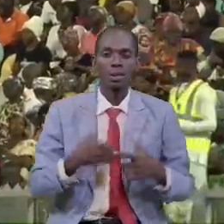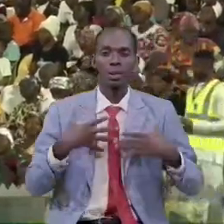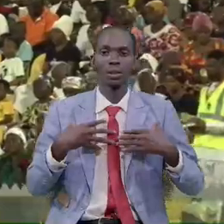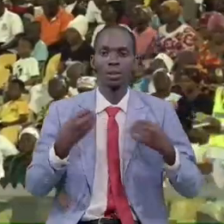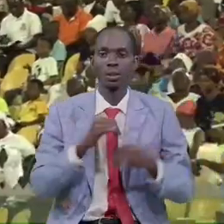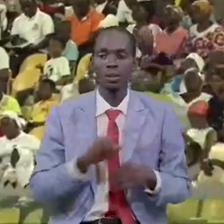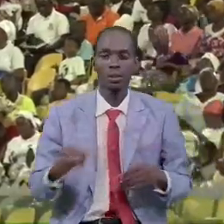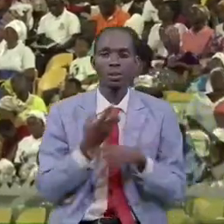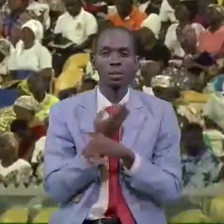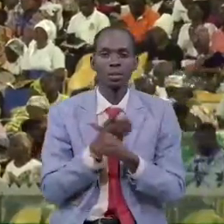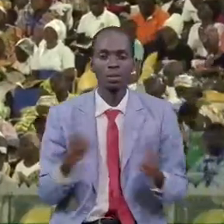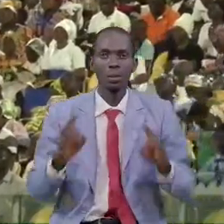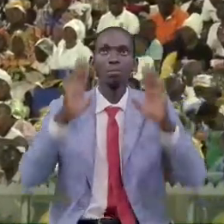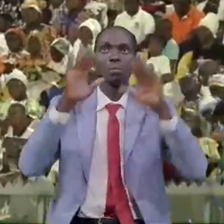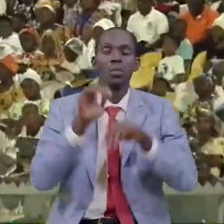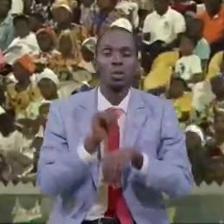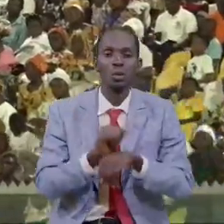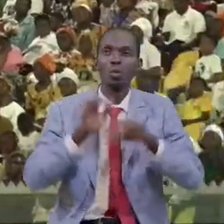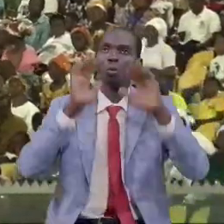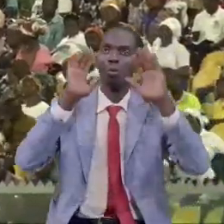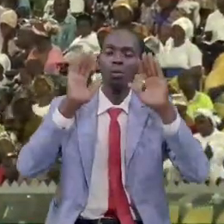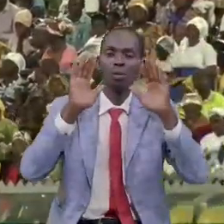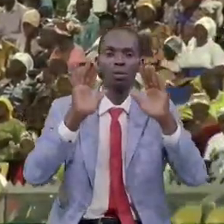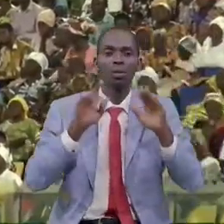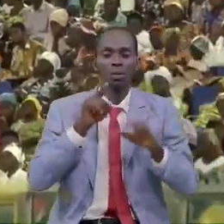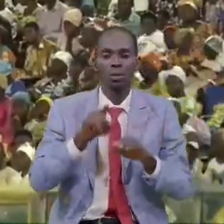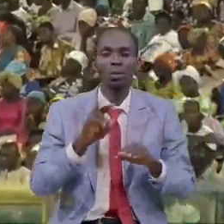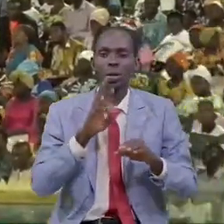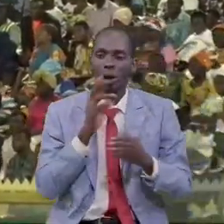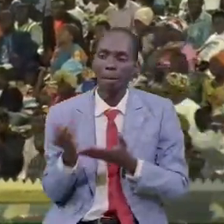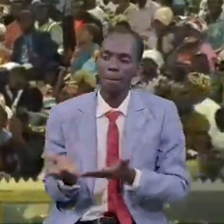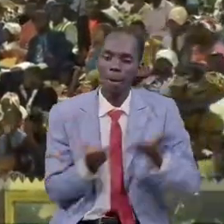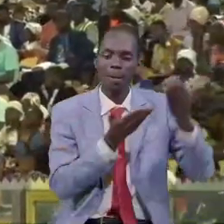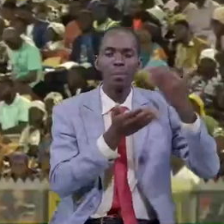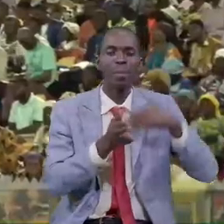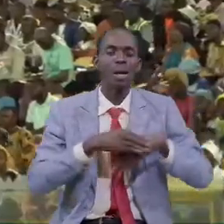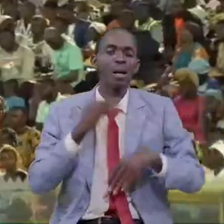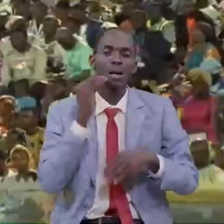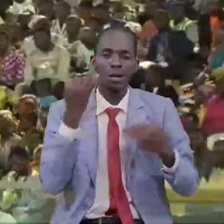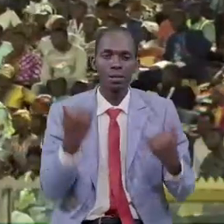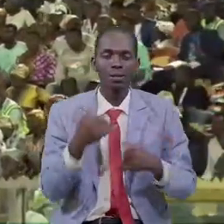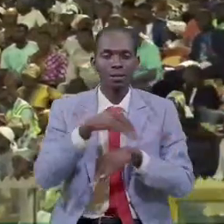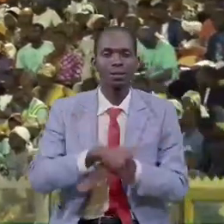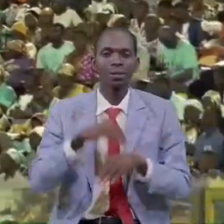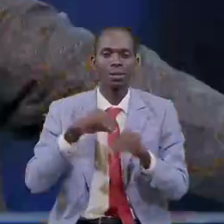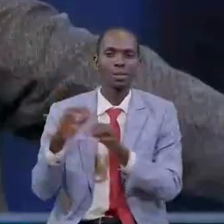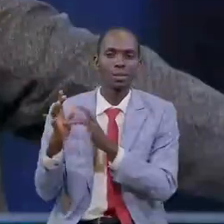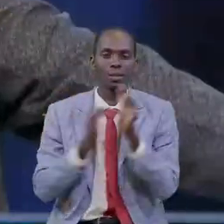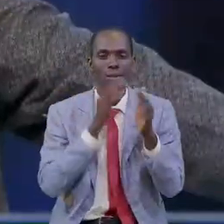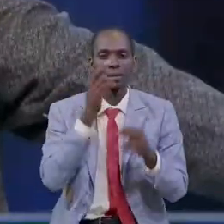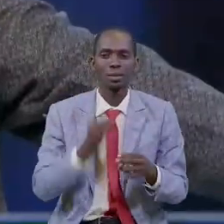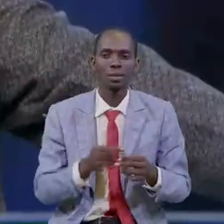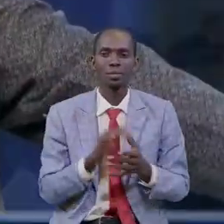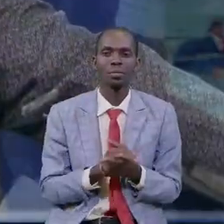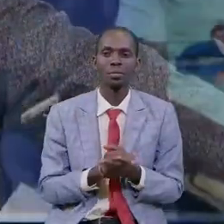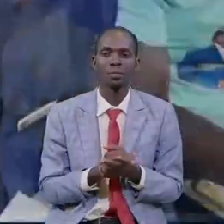miracles, guérison, signs, la délivrance, wonders, le miracle, you are carrying back home les tonight. Signes, les prodiges, vous les porterez à la maison where ce